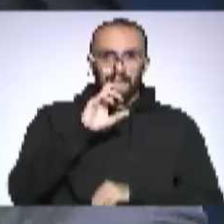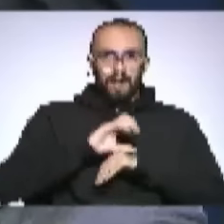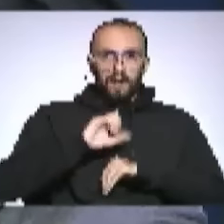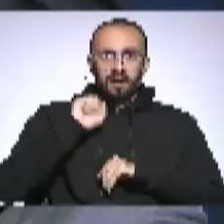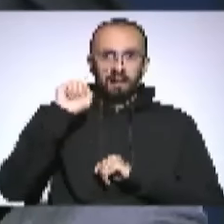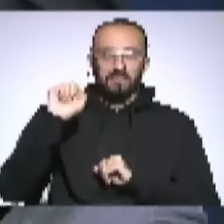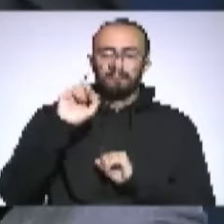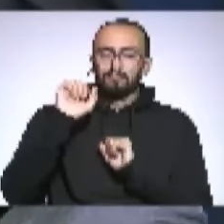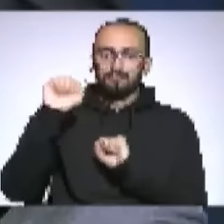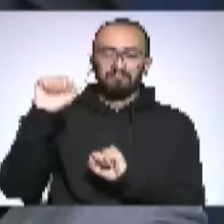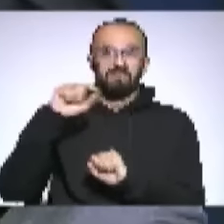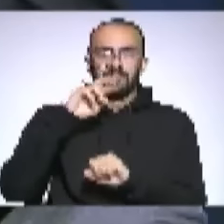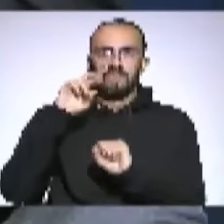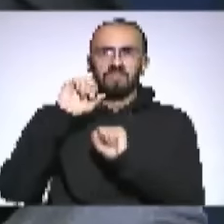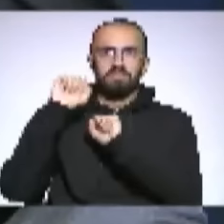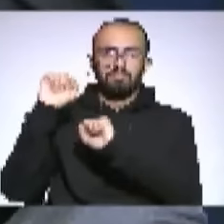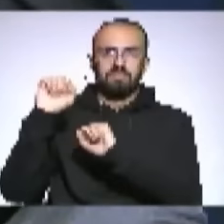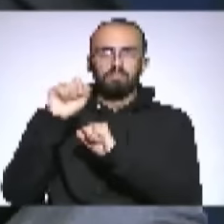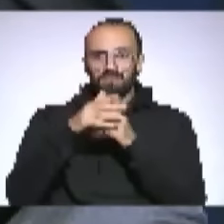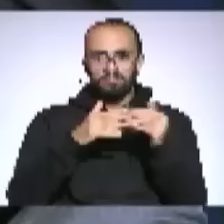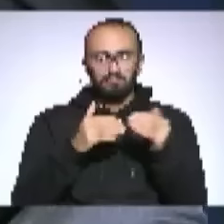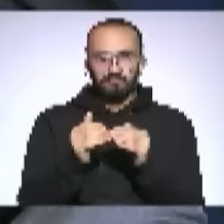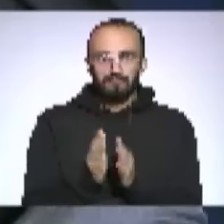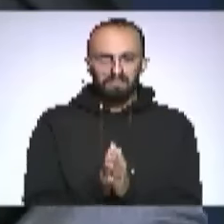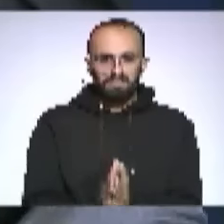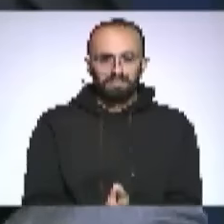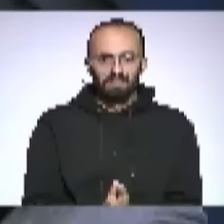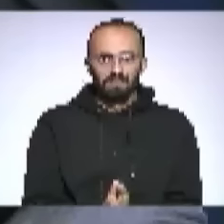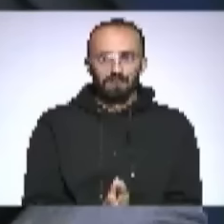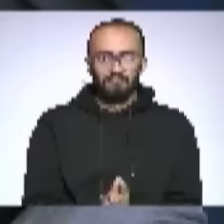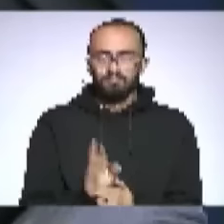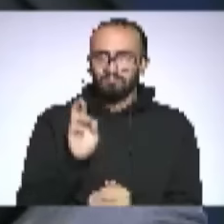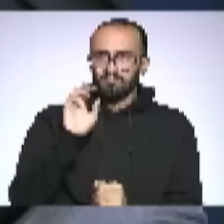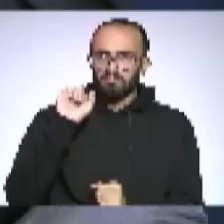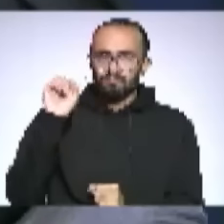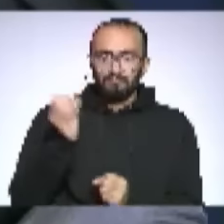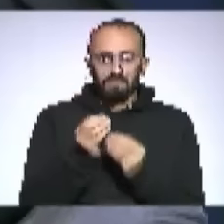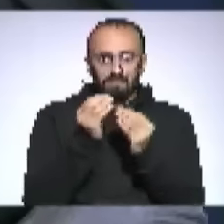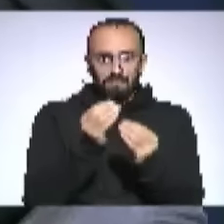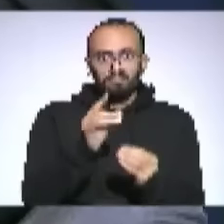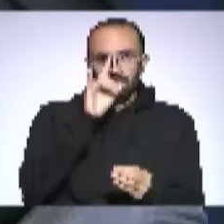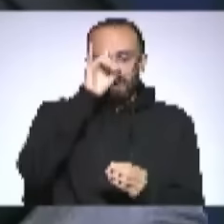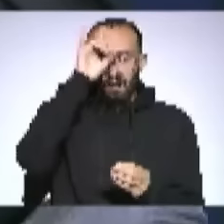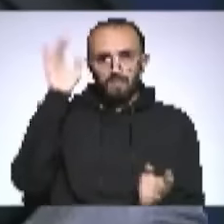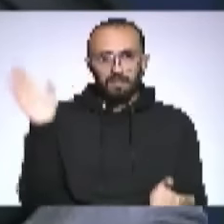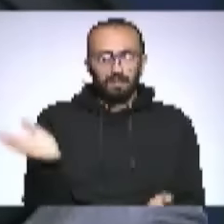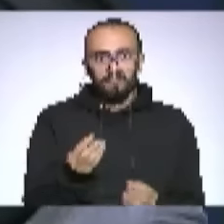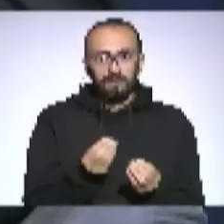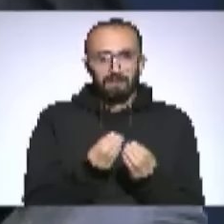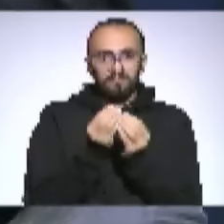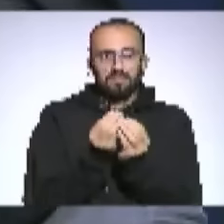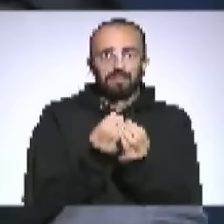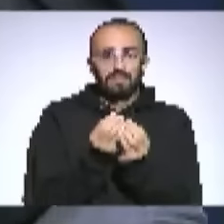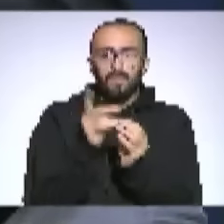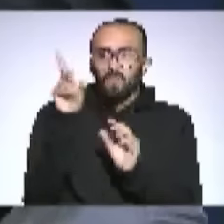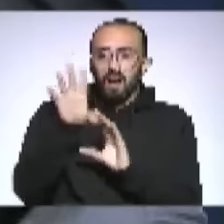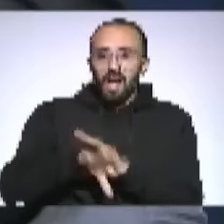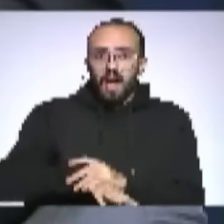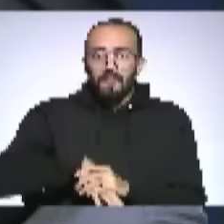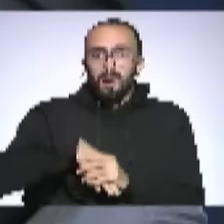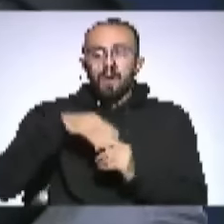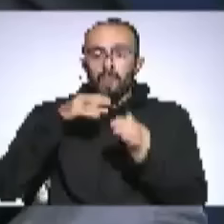اوراق كنسيه تخص الكنيسه والمجلس ما يقدرش يقدم اي مستند هو اللي عمله